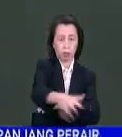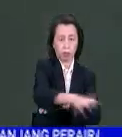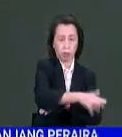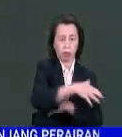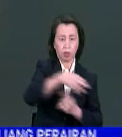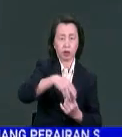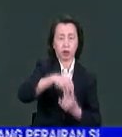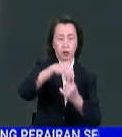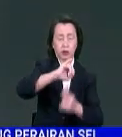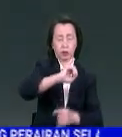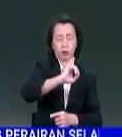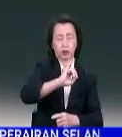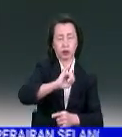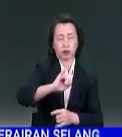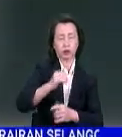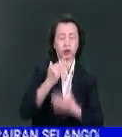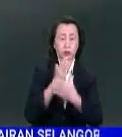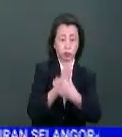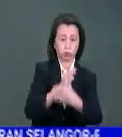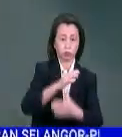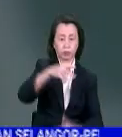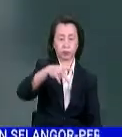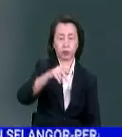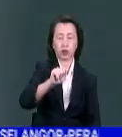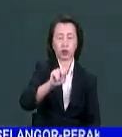khususnya jarum paus